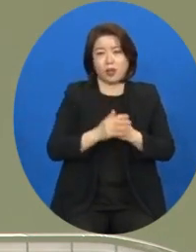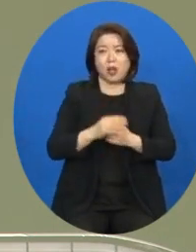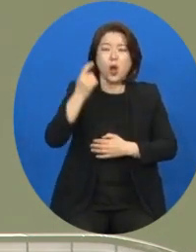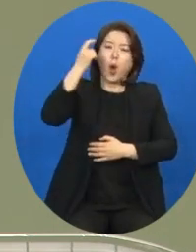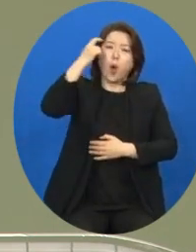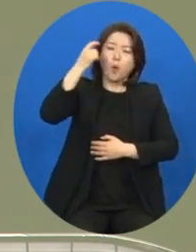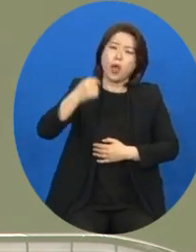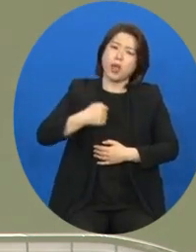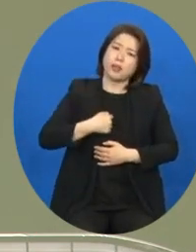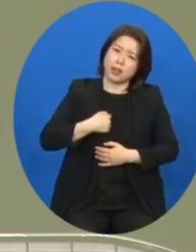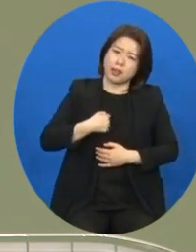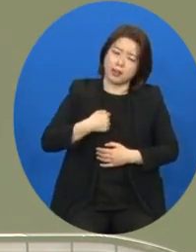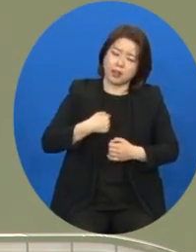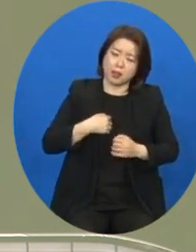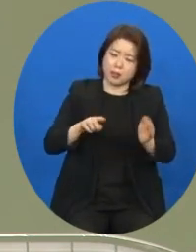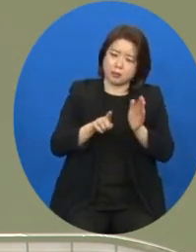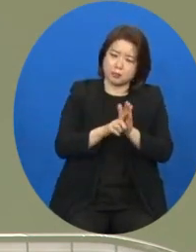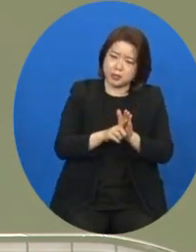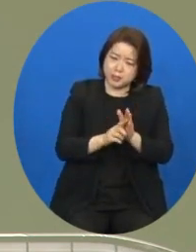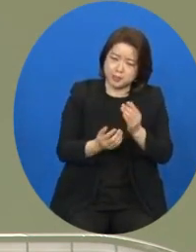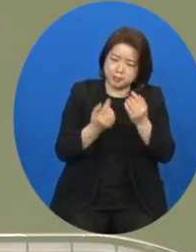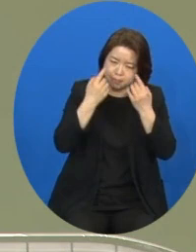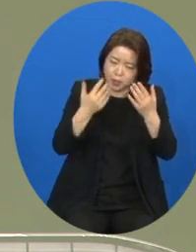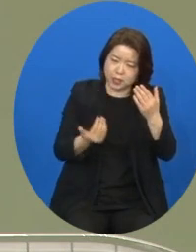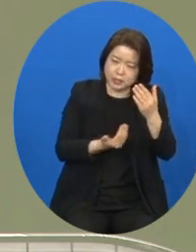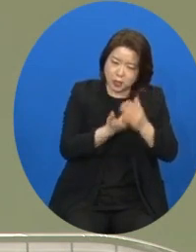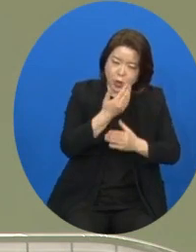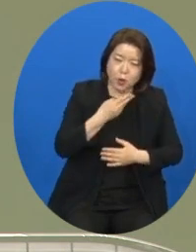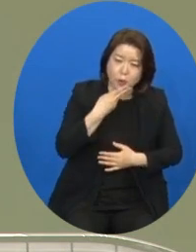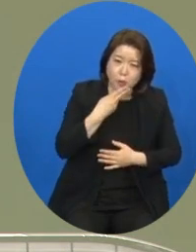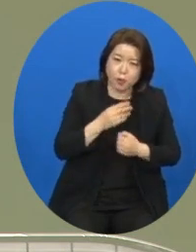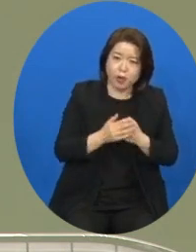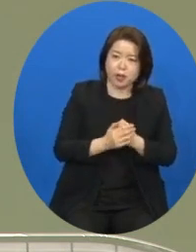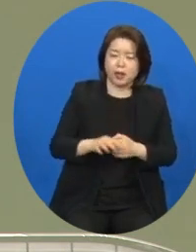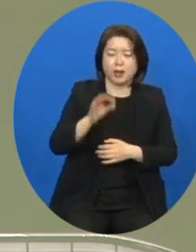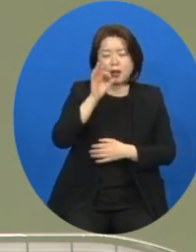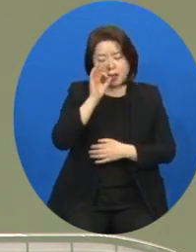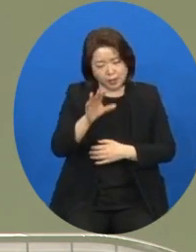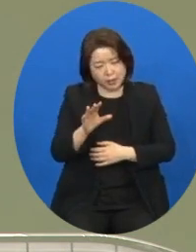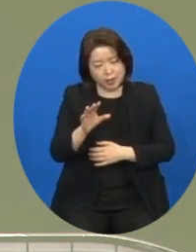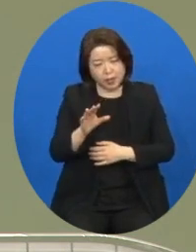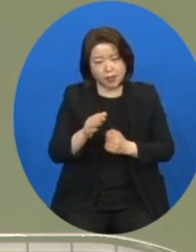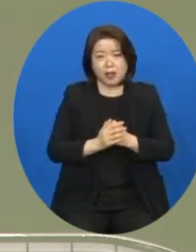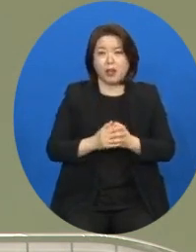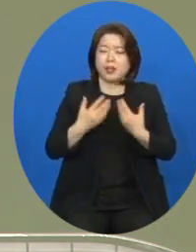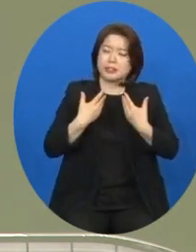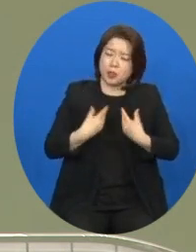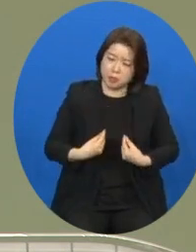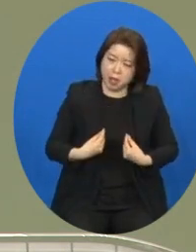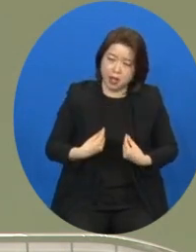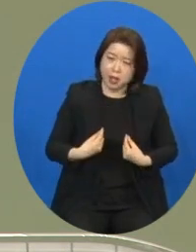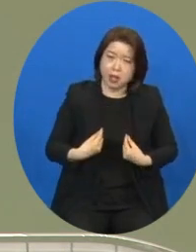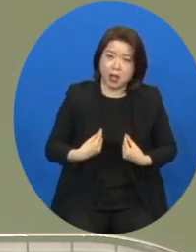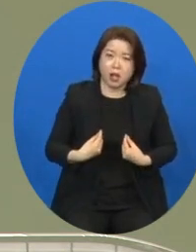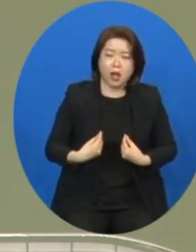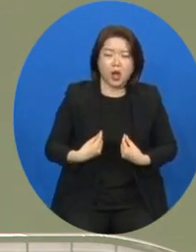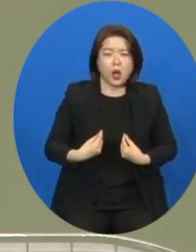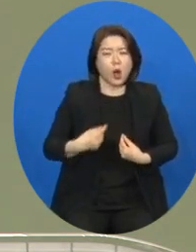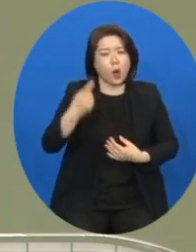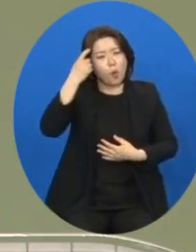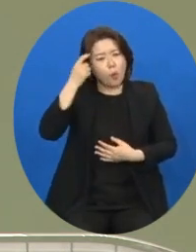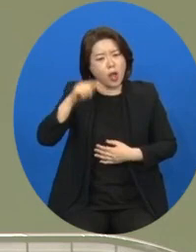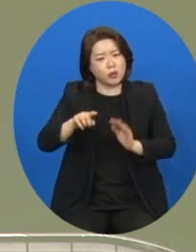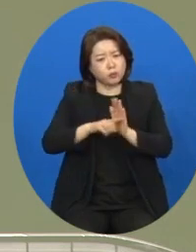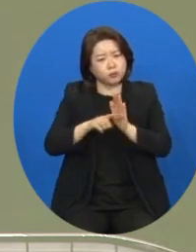내게 믿음이 안 생길까? 안 되겠구나. 절망인데 왜 이런 생각만